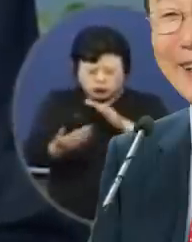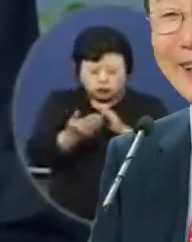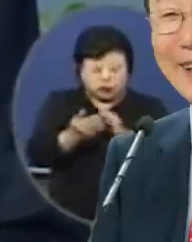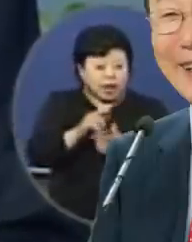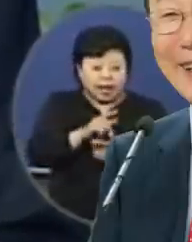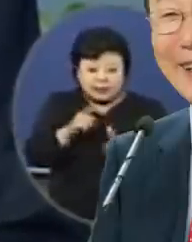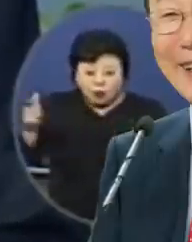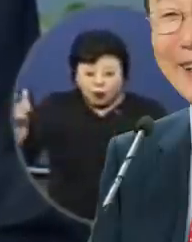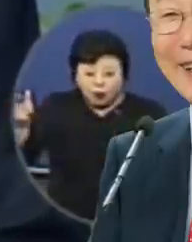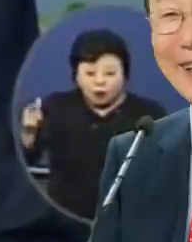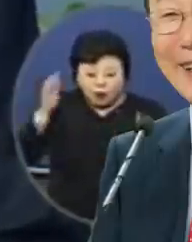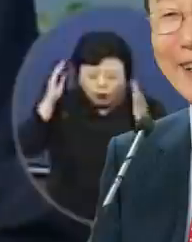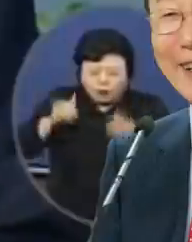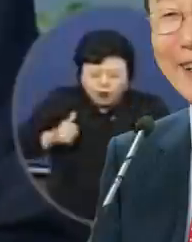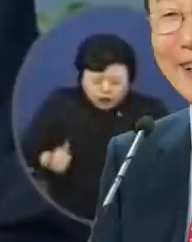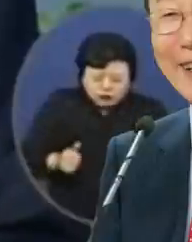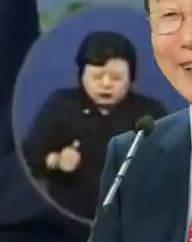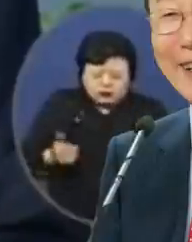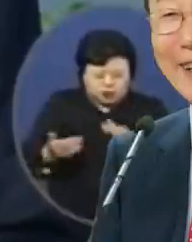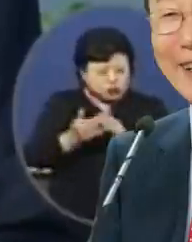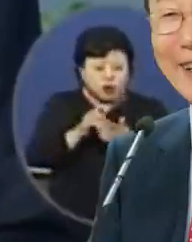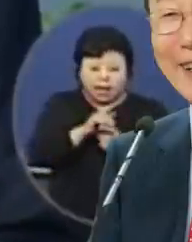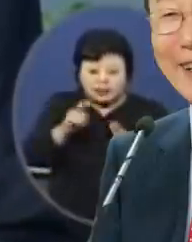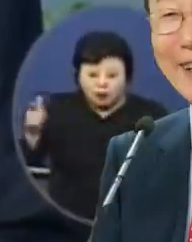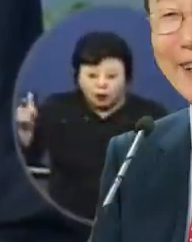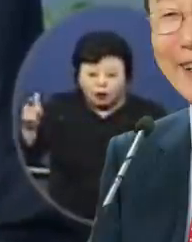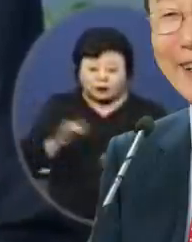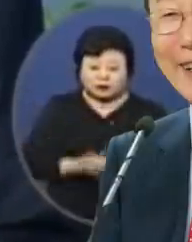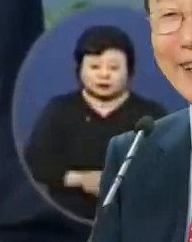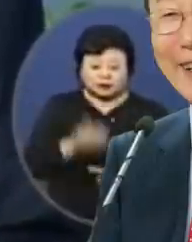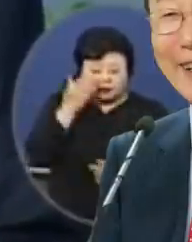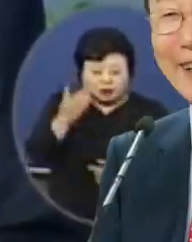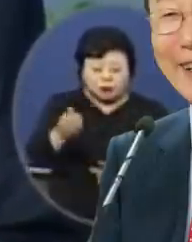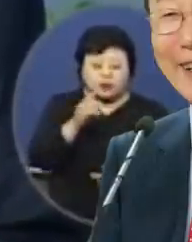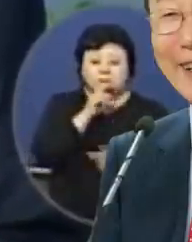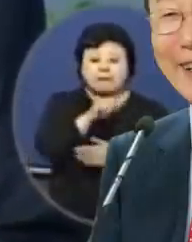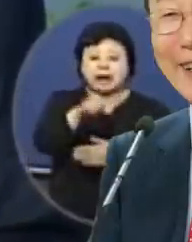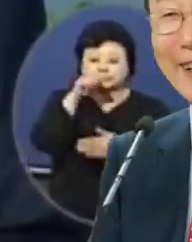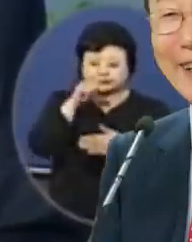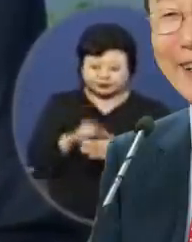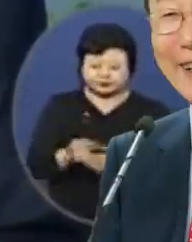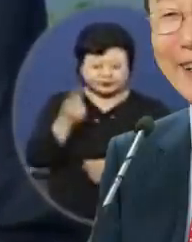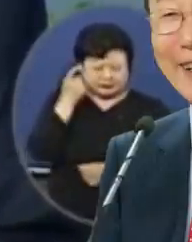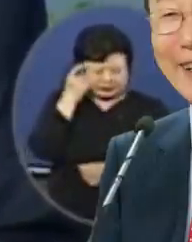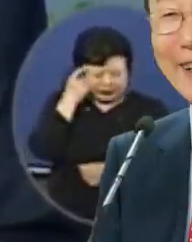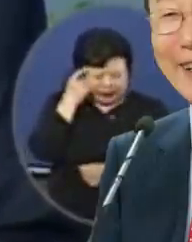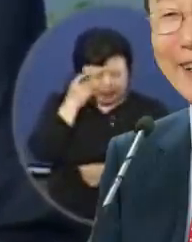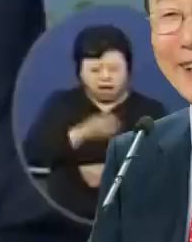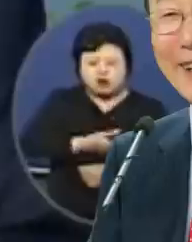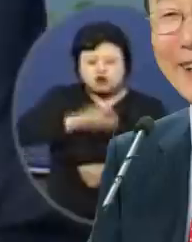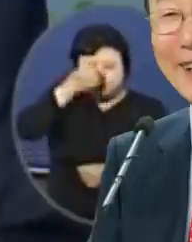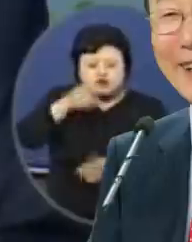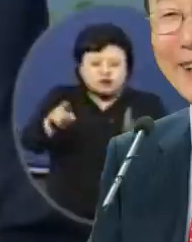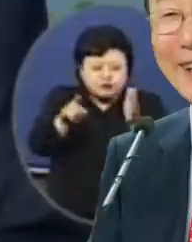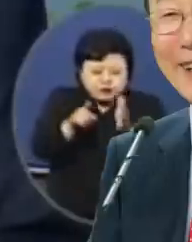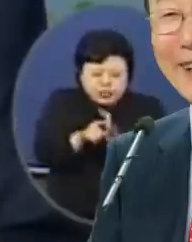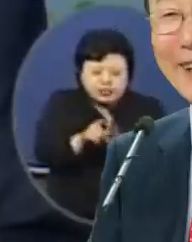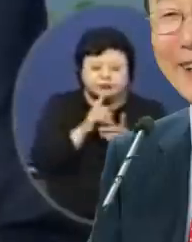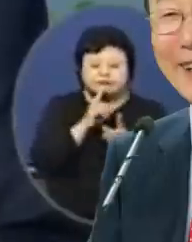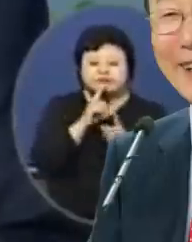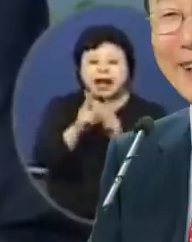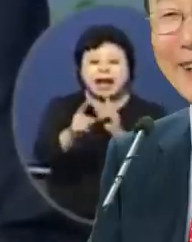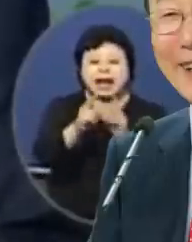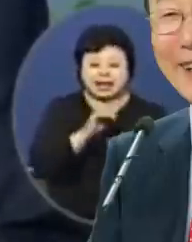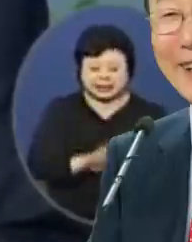것보다도 공부를 많이 해서 이루어지는 것보다도 여러분의 마음의 생각과 꿈과 믿음과 말이